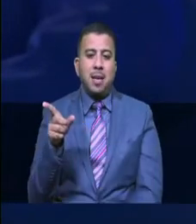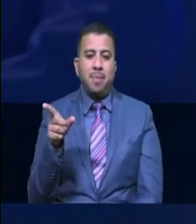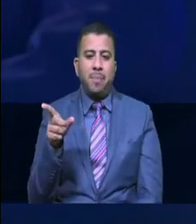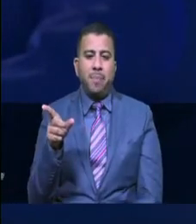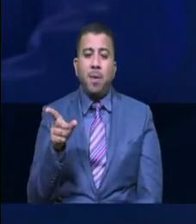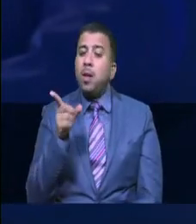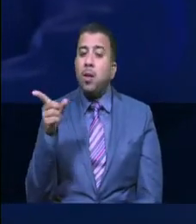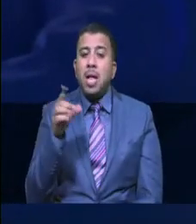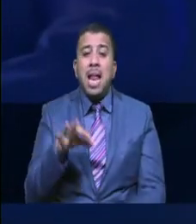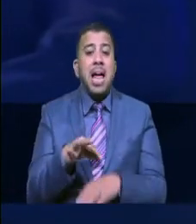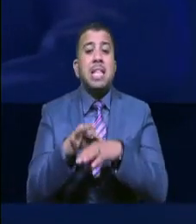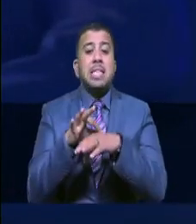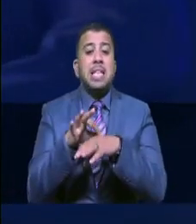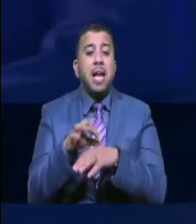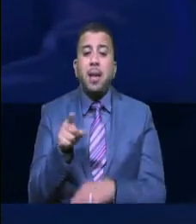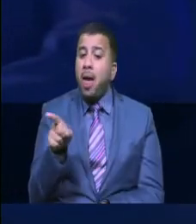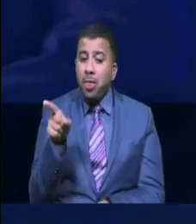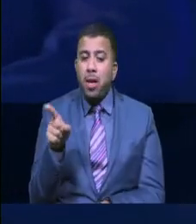يكون